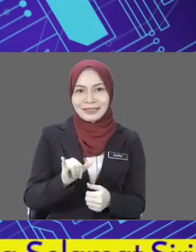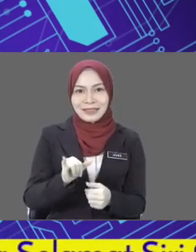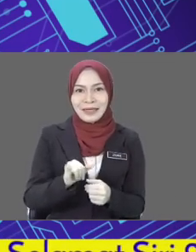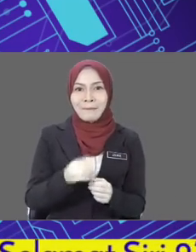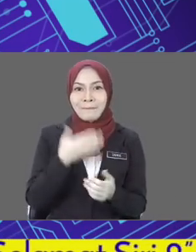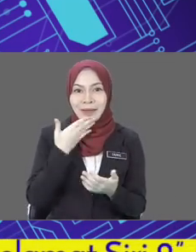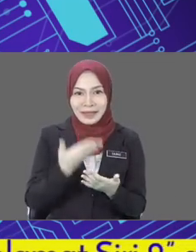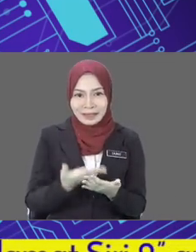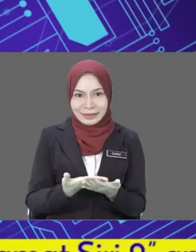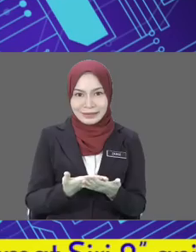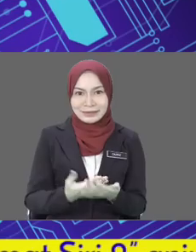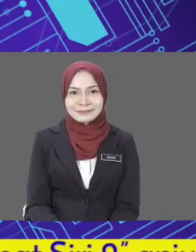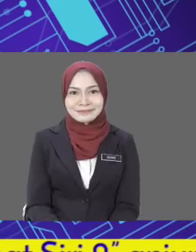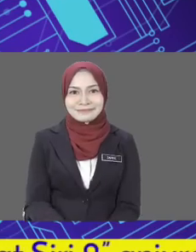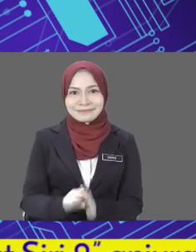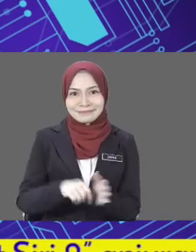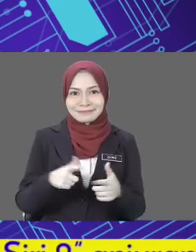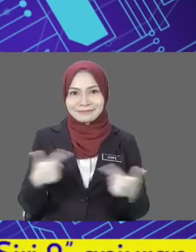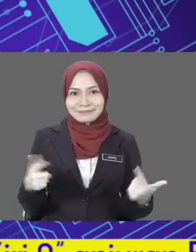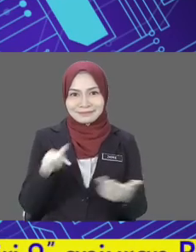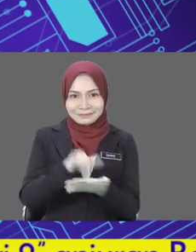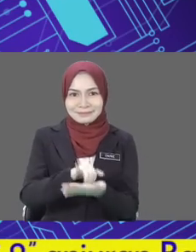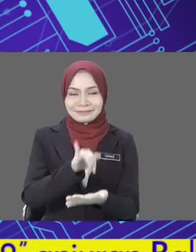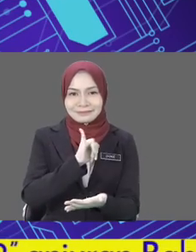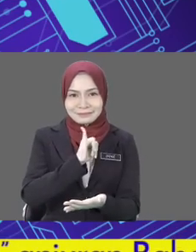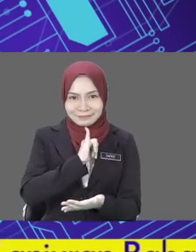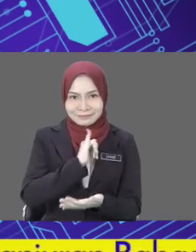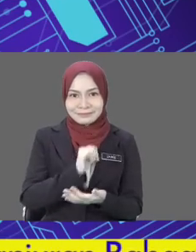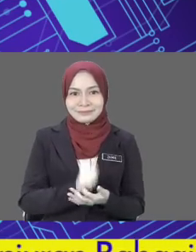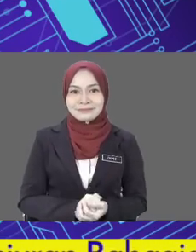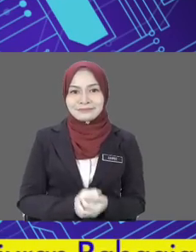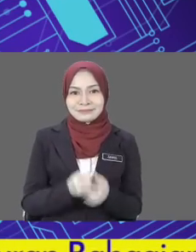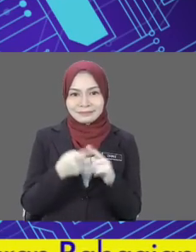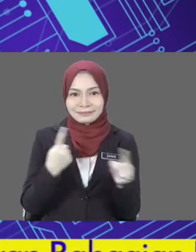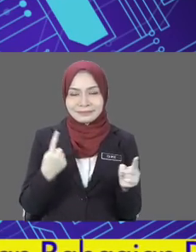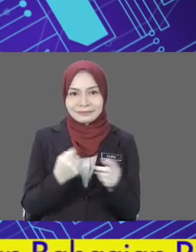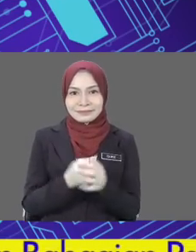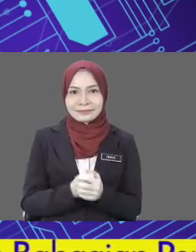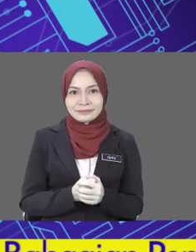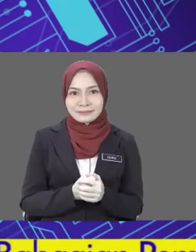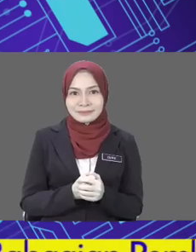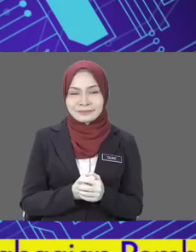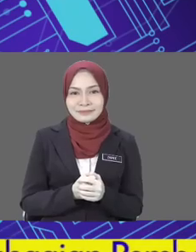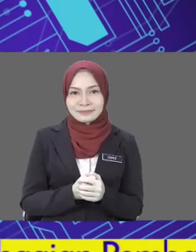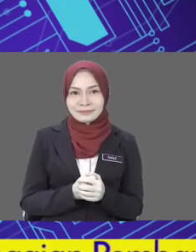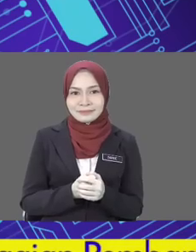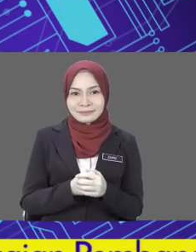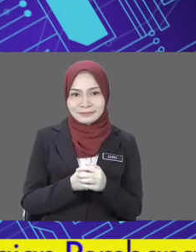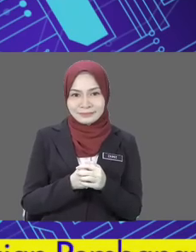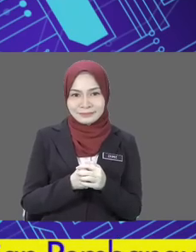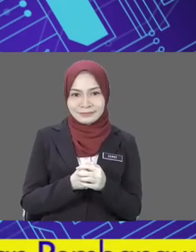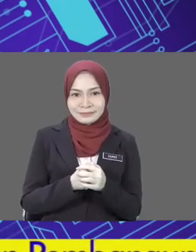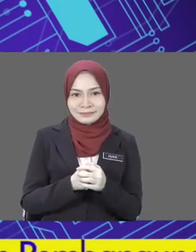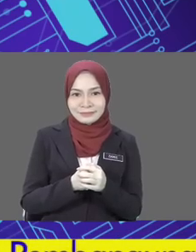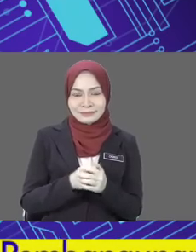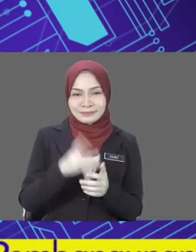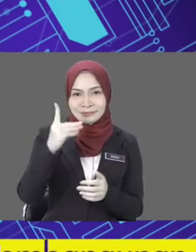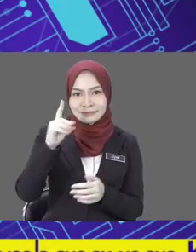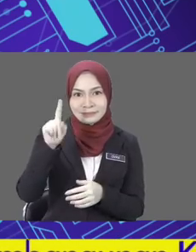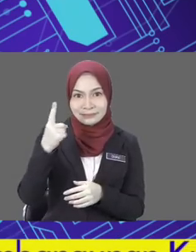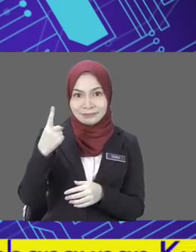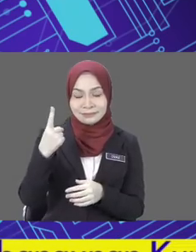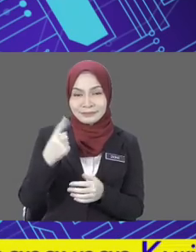selain itu saya bagi pihak bahagian sasaran seksual wanita dan kanak-kanak di sebelah jabatan setan jenayah